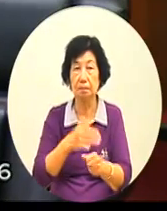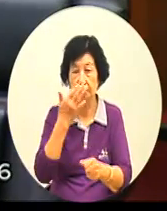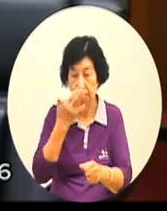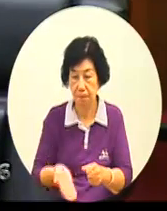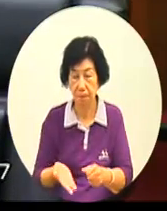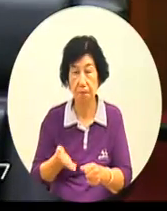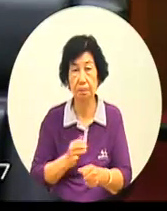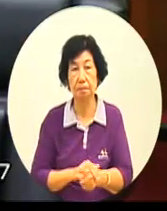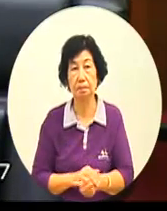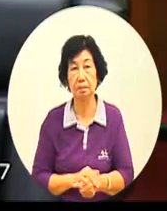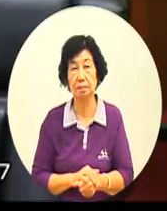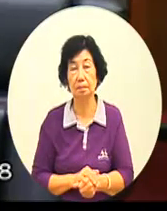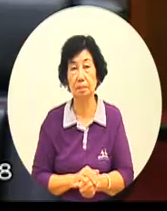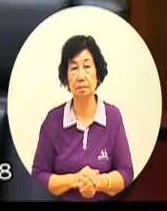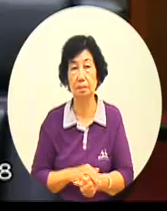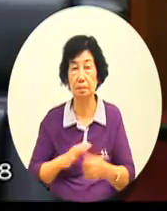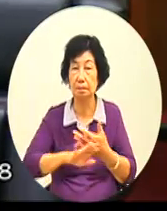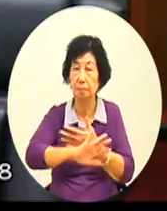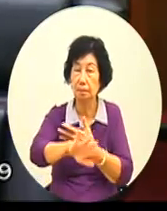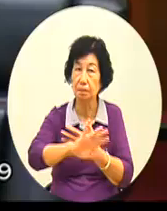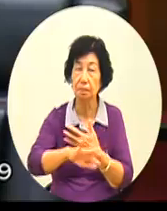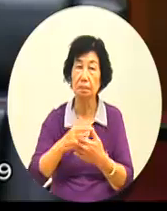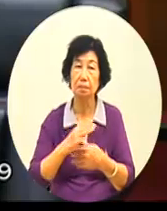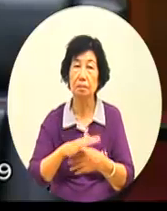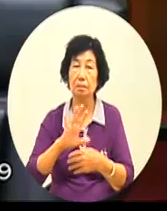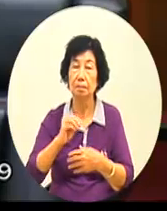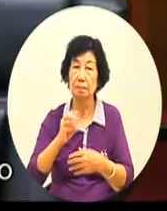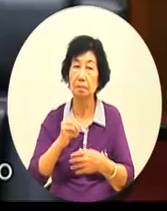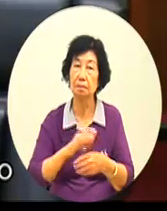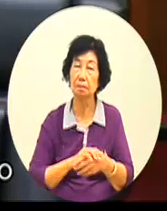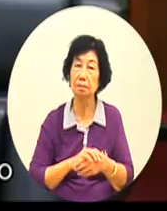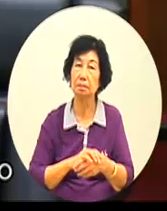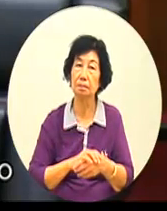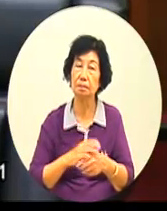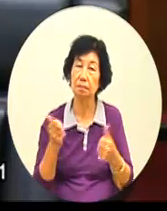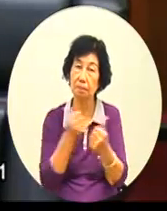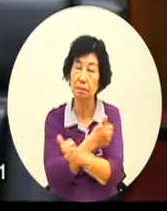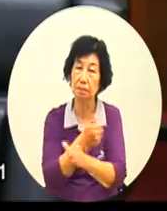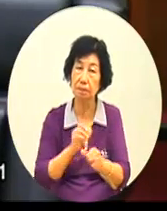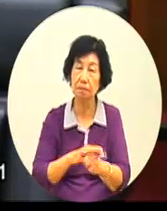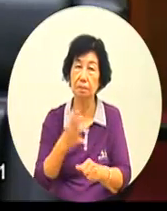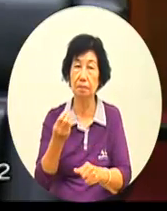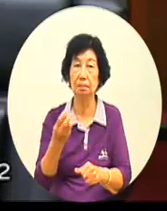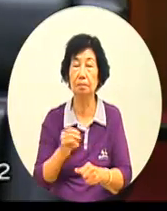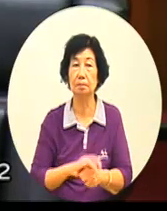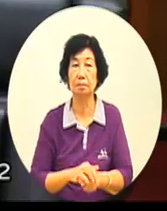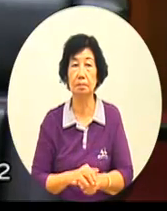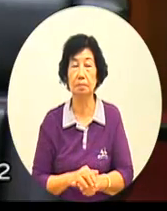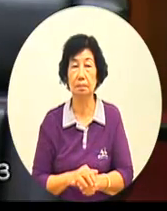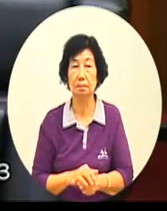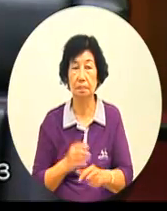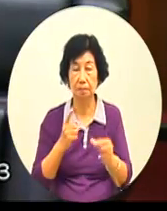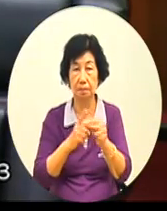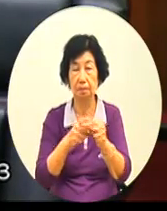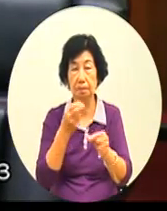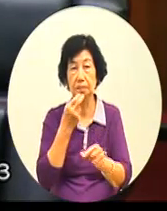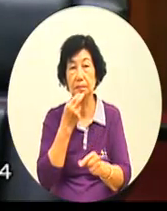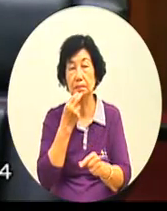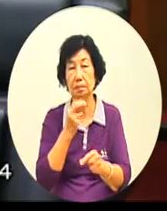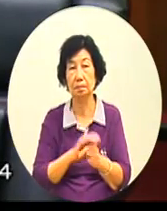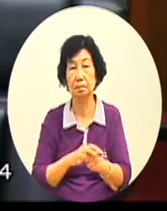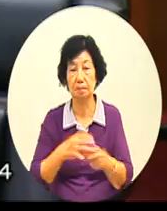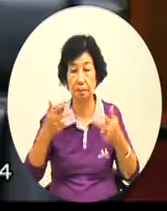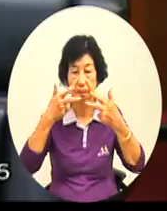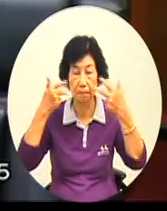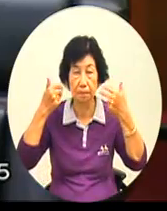失败之后呢，有没有更好的替代方案？我看不到替代方案在哪里。除了我们中央原住民